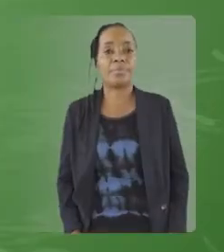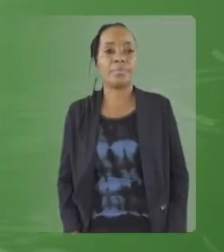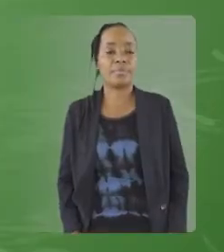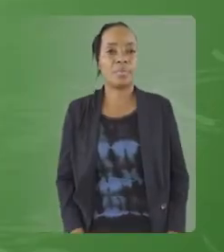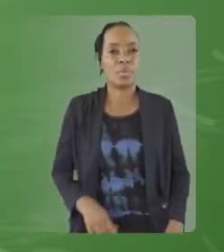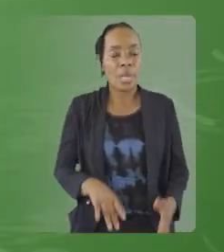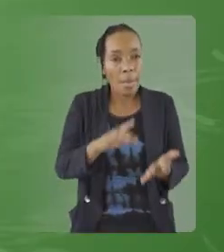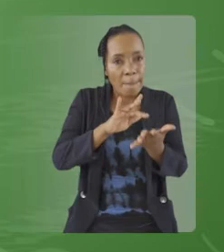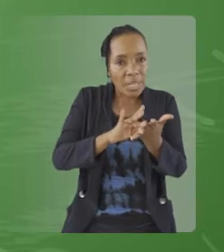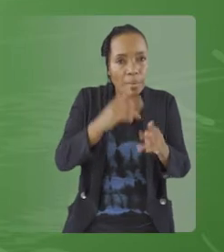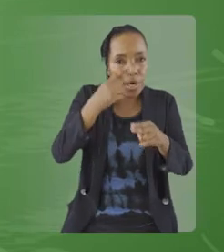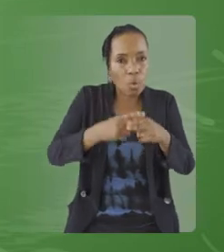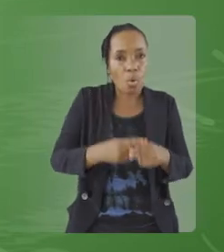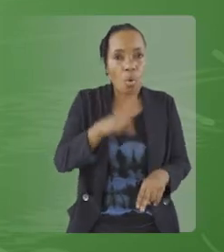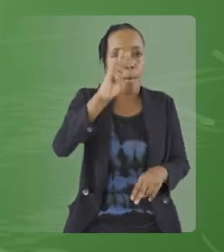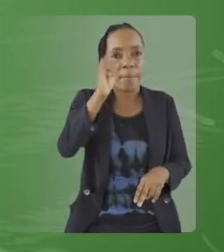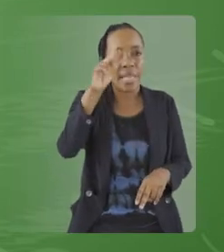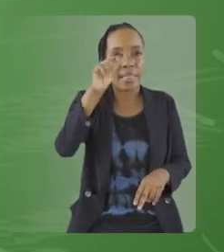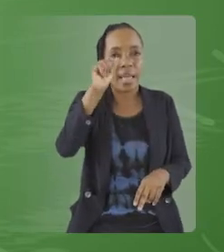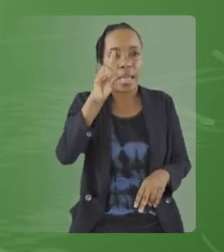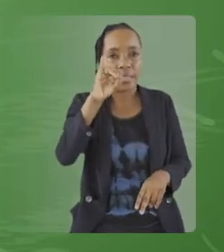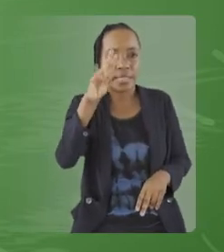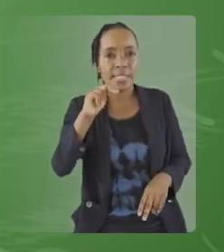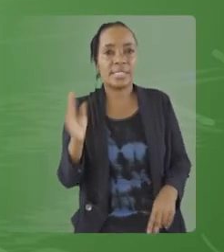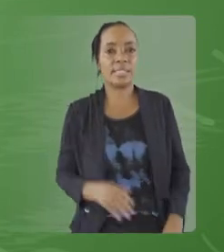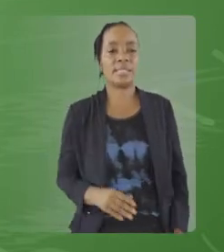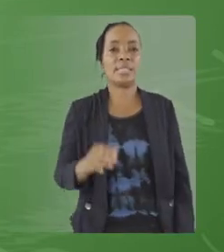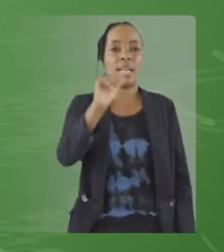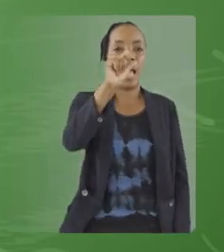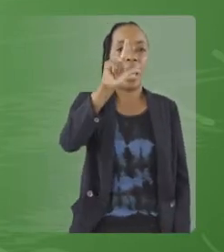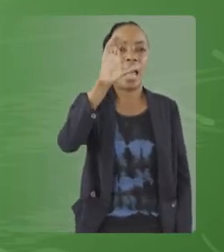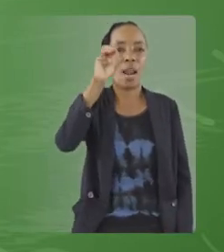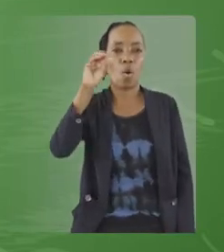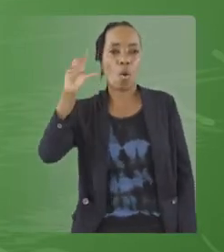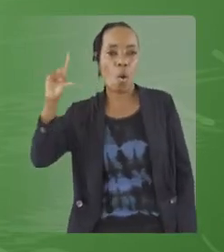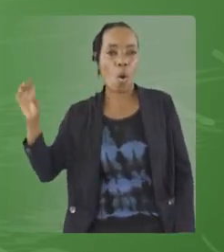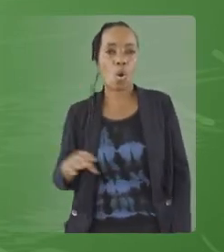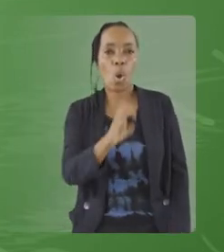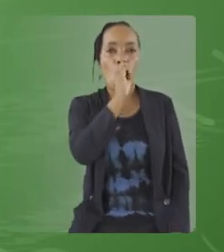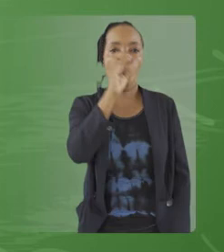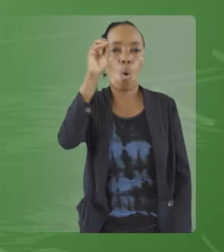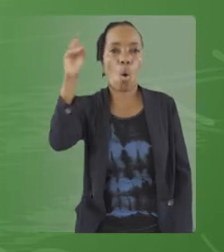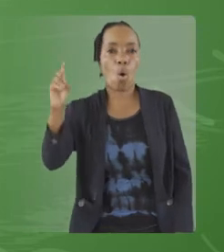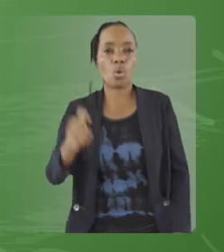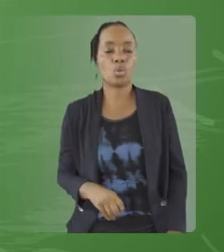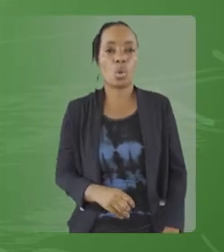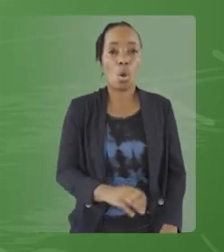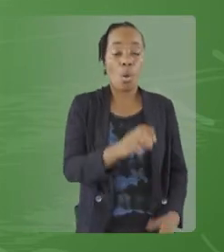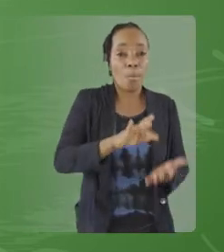La bétadine, l'alcool, l'eau oxygénée, le